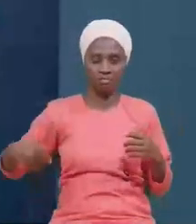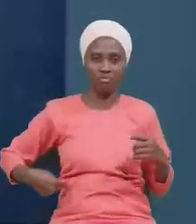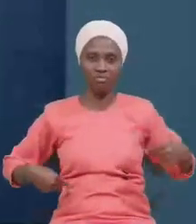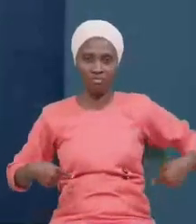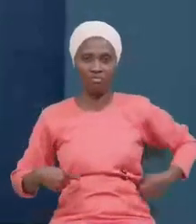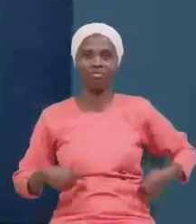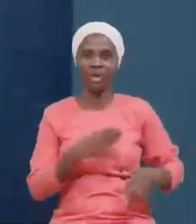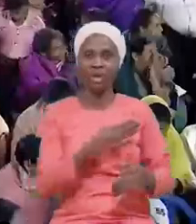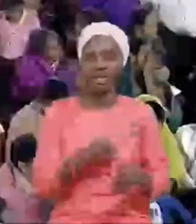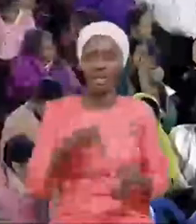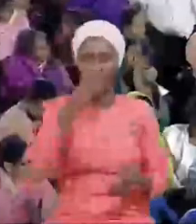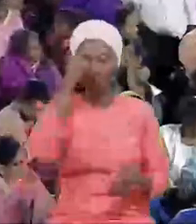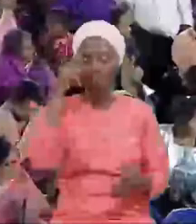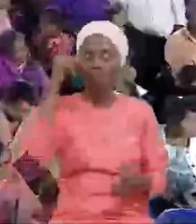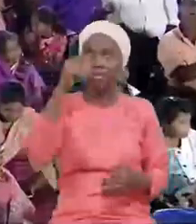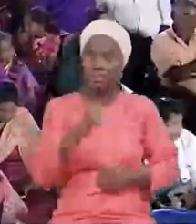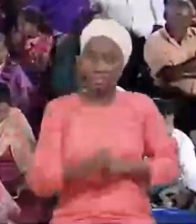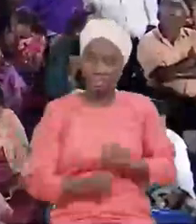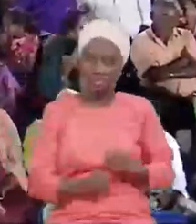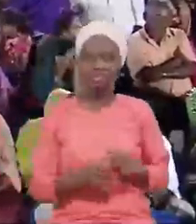Parce qu'il a souffert.